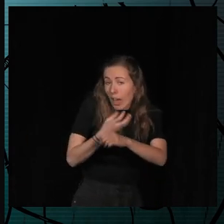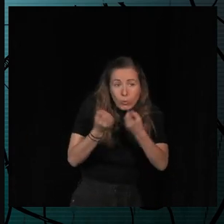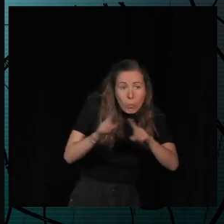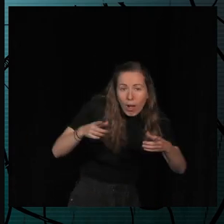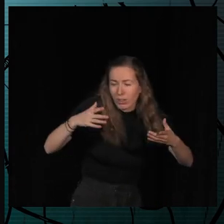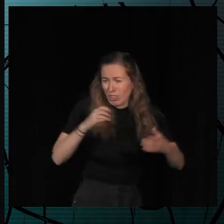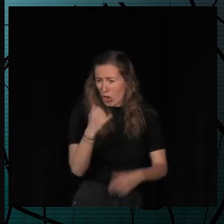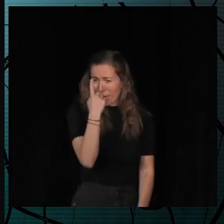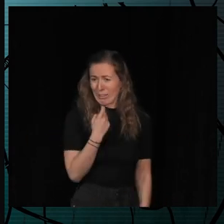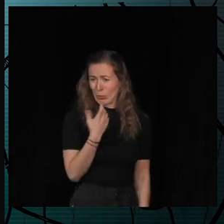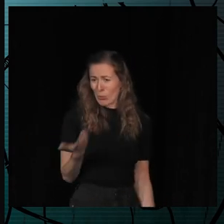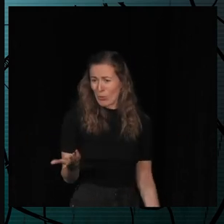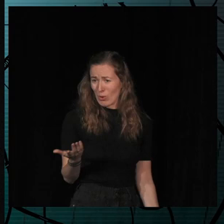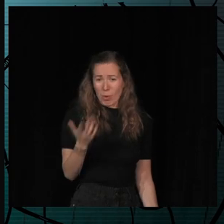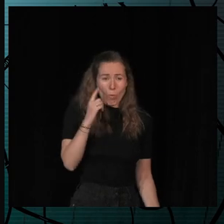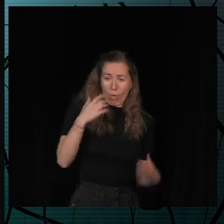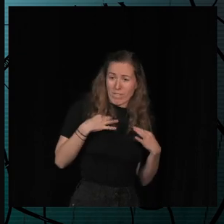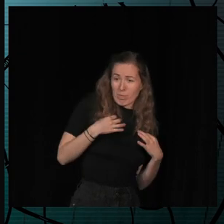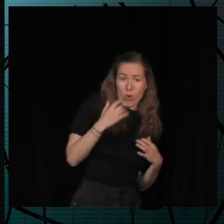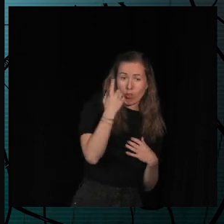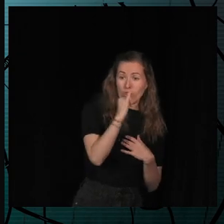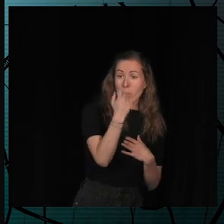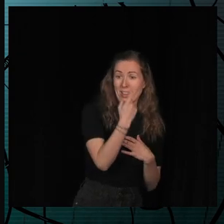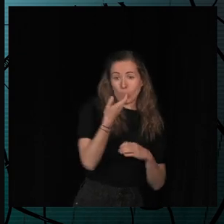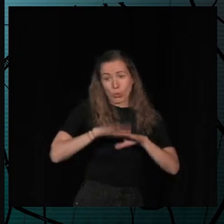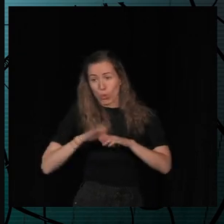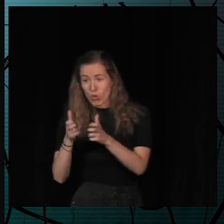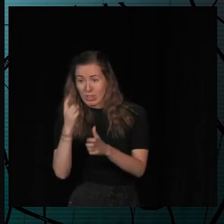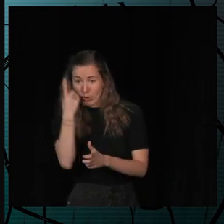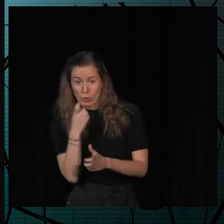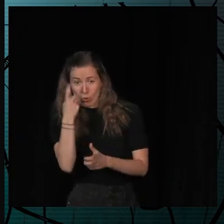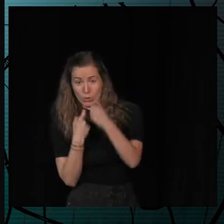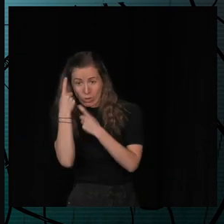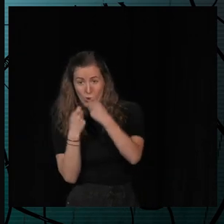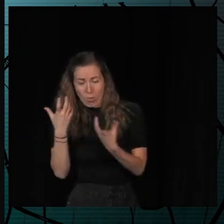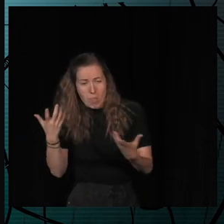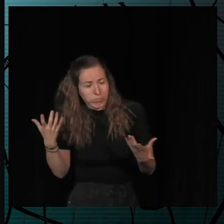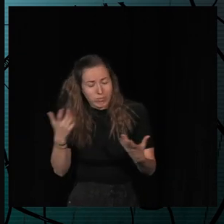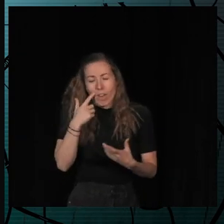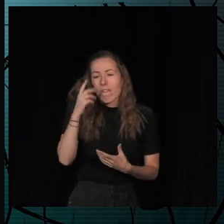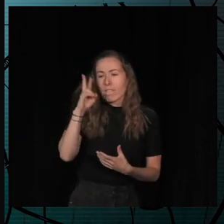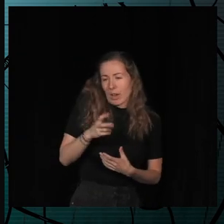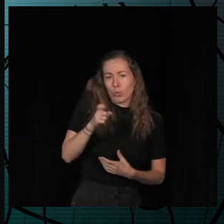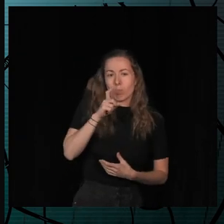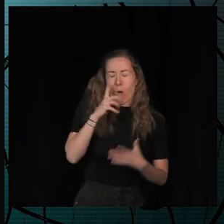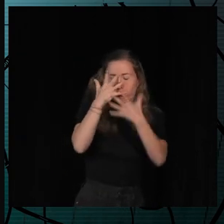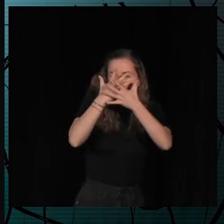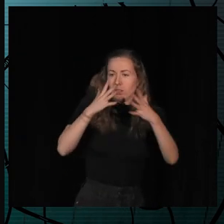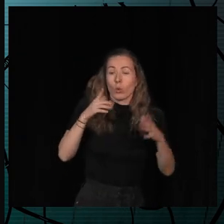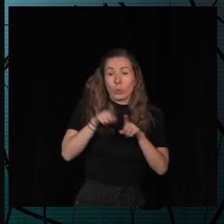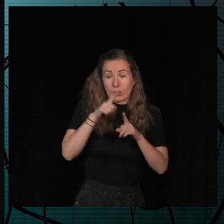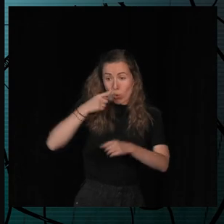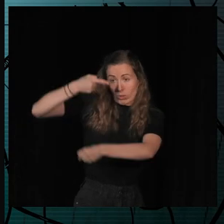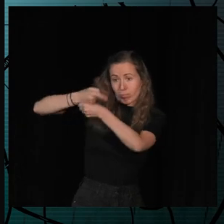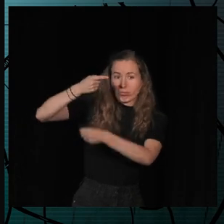écrans il faut une décision d'expert euh voilà donc c'est vrai que les parents sont très perturbés et puis il faut aussi aujourd'hui être parfait hein